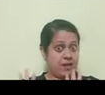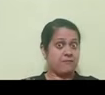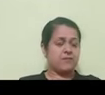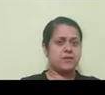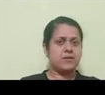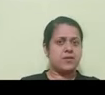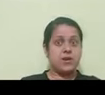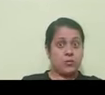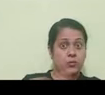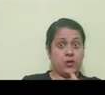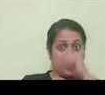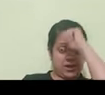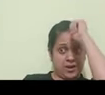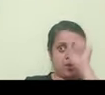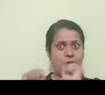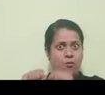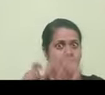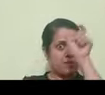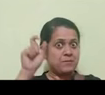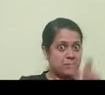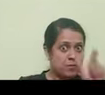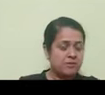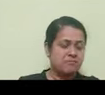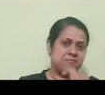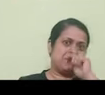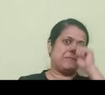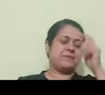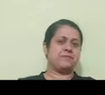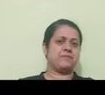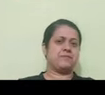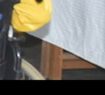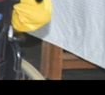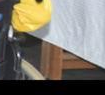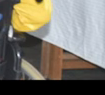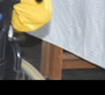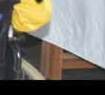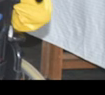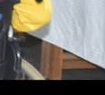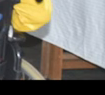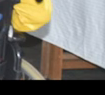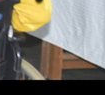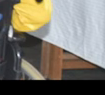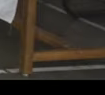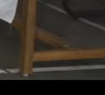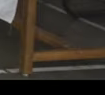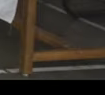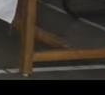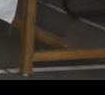कैता वीर जुजारी भरता मुखार दोनों हाथ जोड़ता